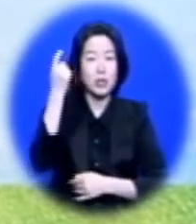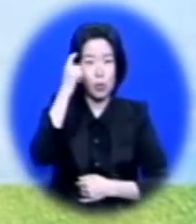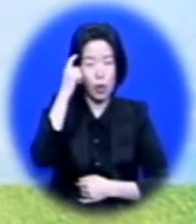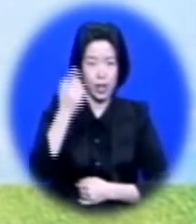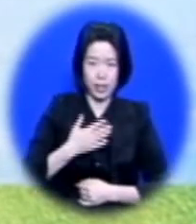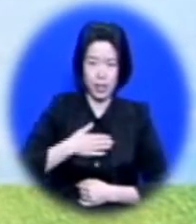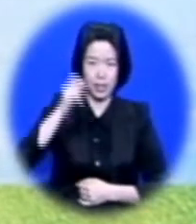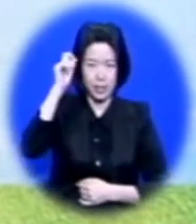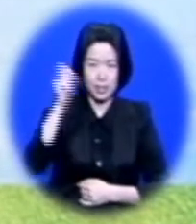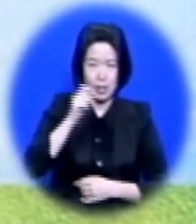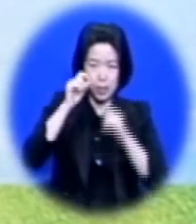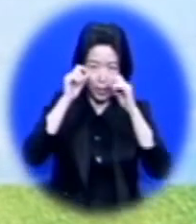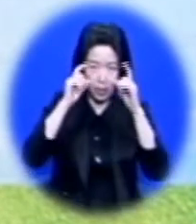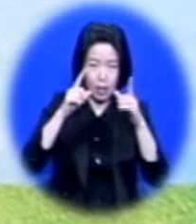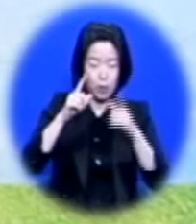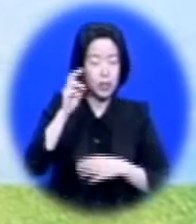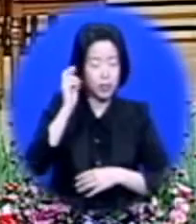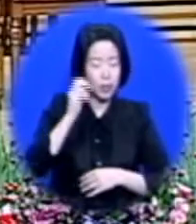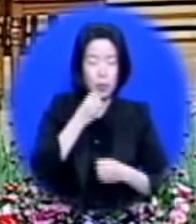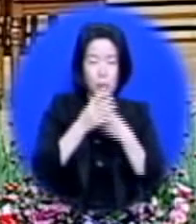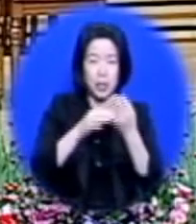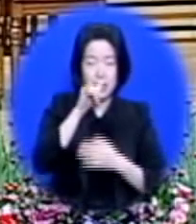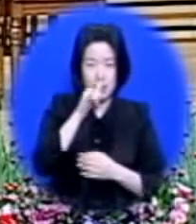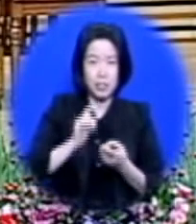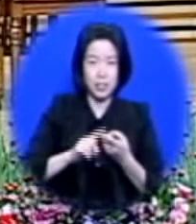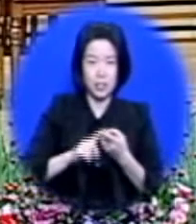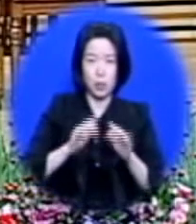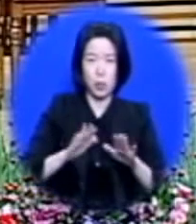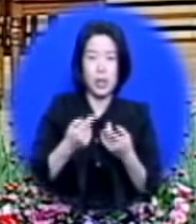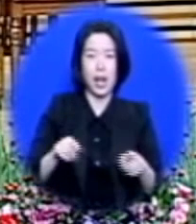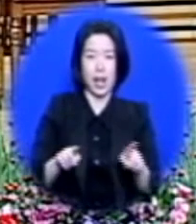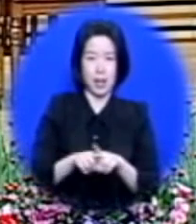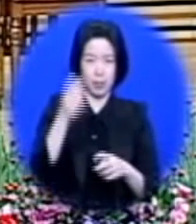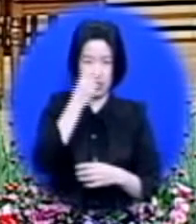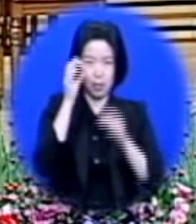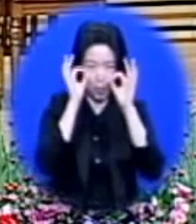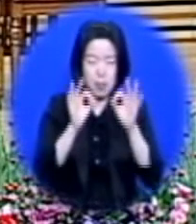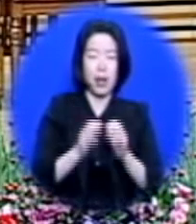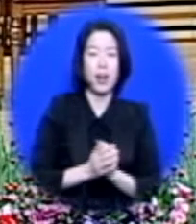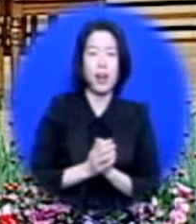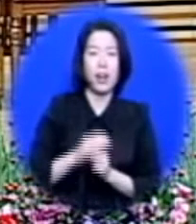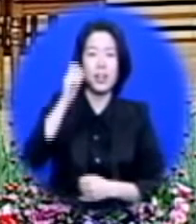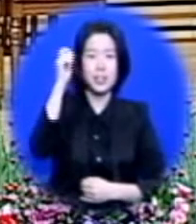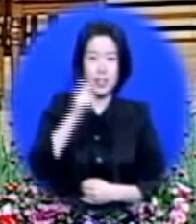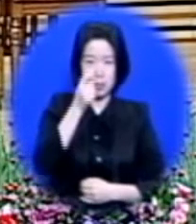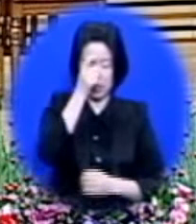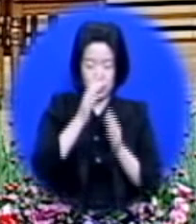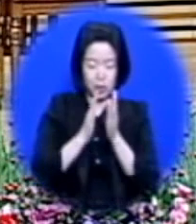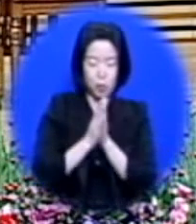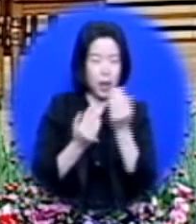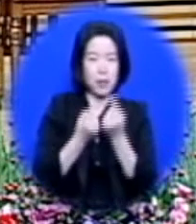온다 이런 고백을 했는지를 오늘 한번 같이 살펴 보면 좋겠습니다 새벽기도 와 비교할 수 없이